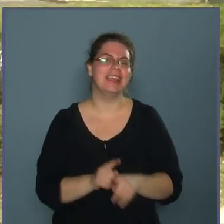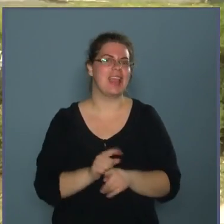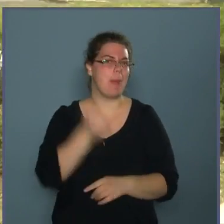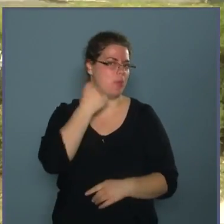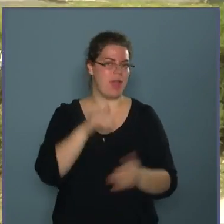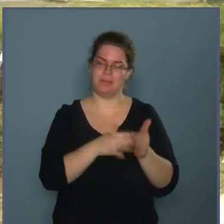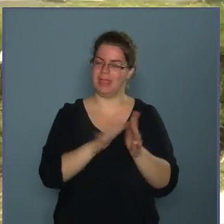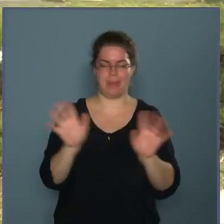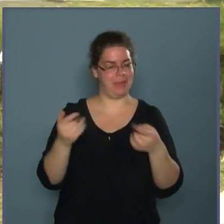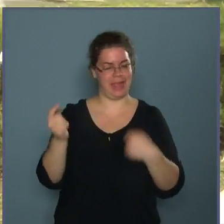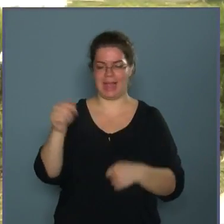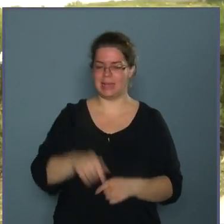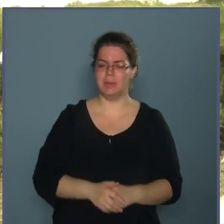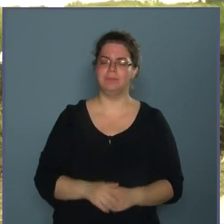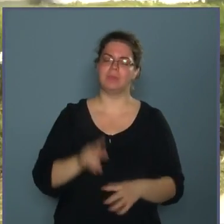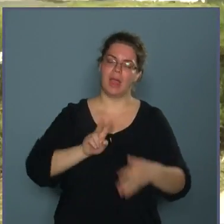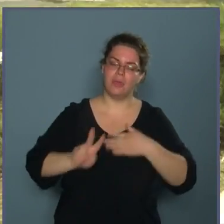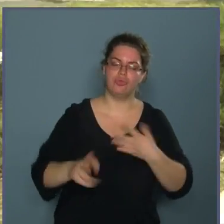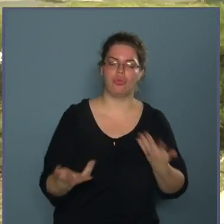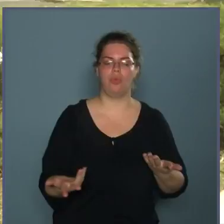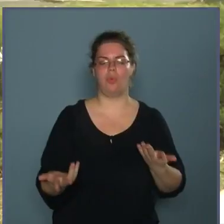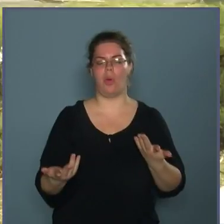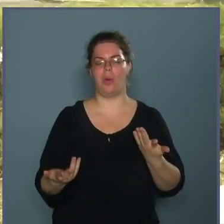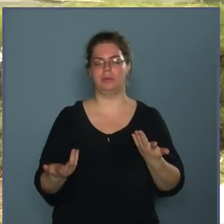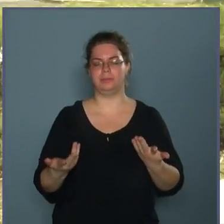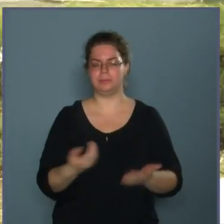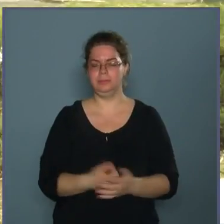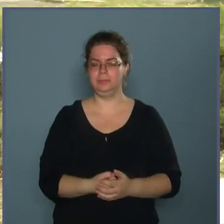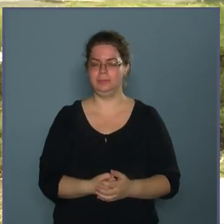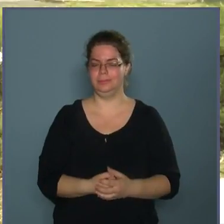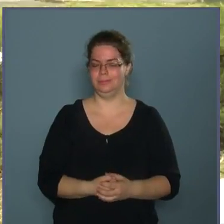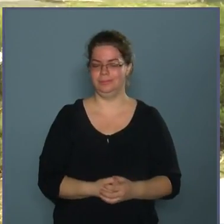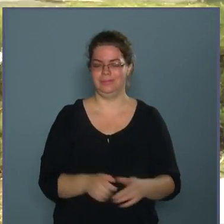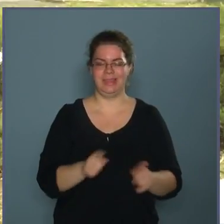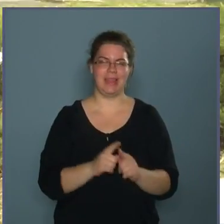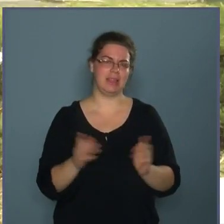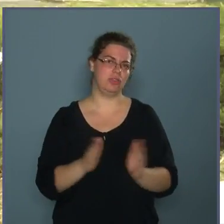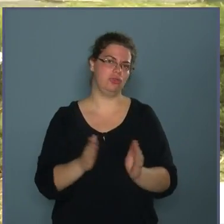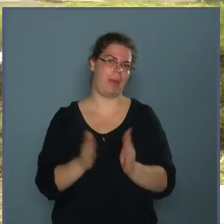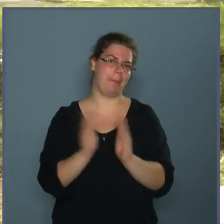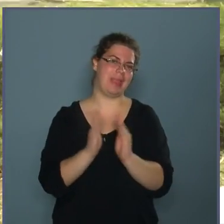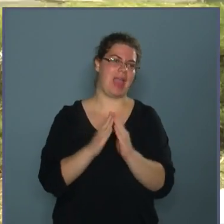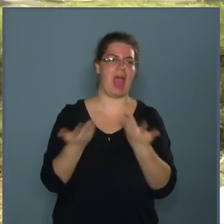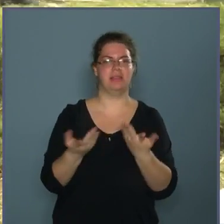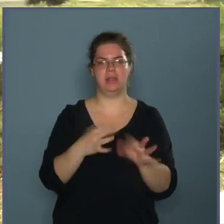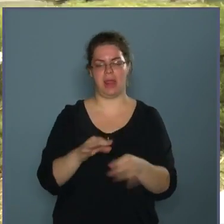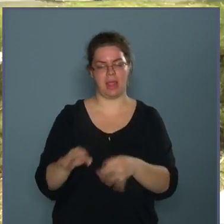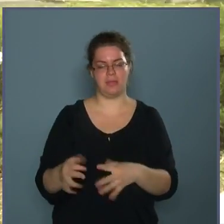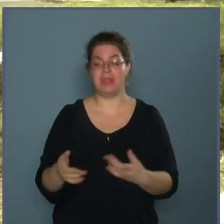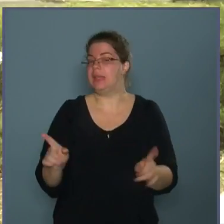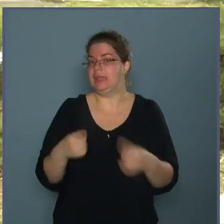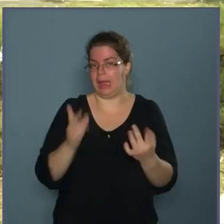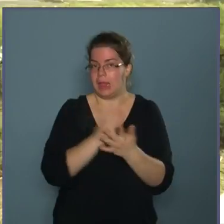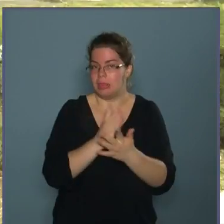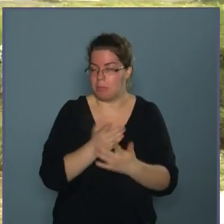még nem énekeltem itt, esküvőkön, illetve ilyen kisebb egyházi rendezvényeken